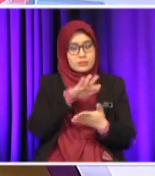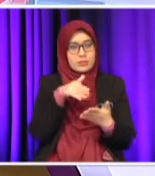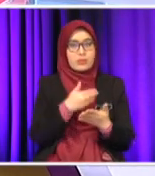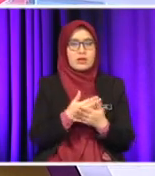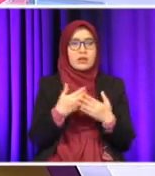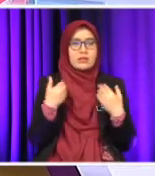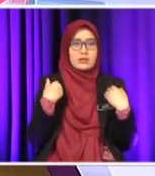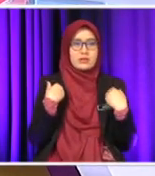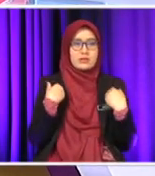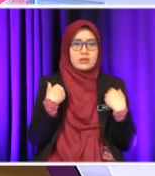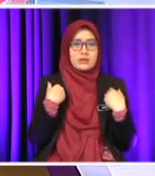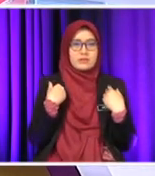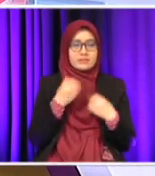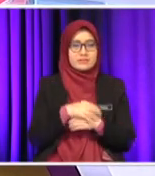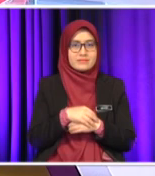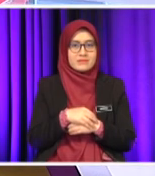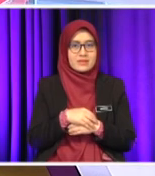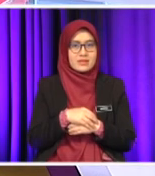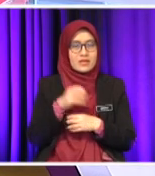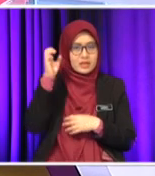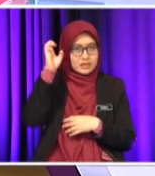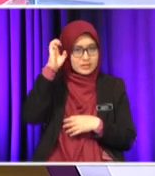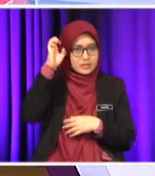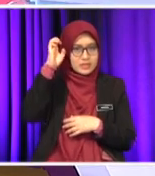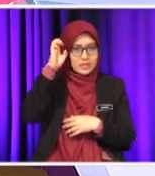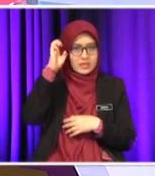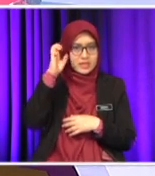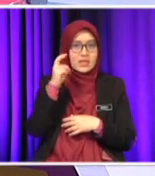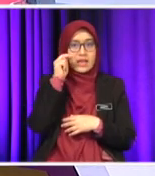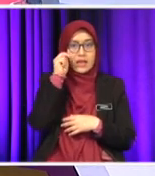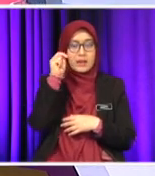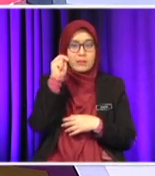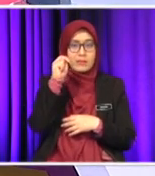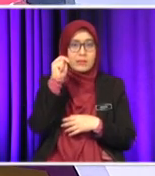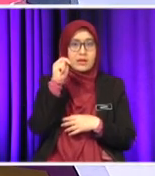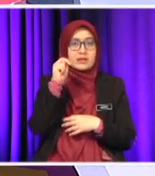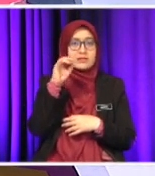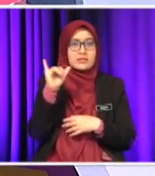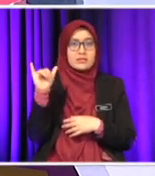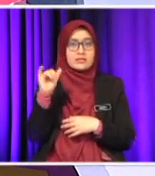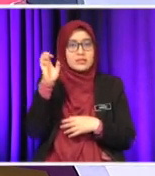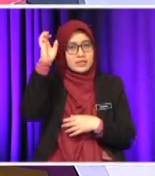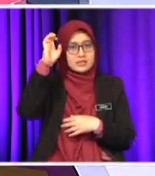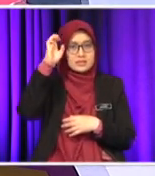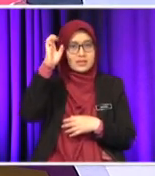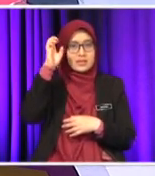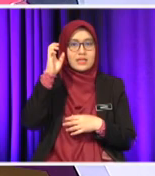Hah nampaknya Encik tahu benar dengan produk yang seenak di Wali benar-benar